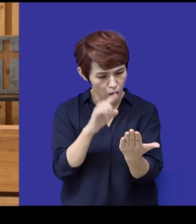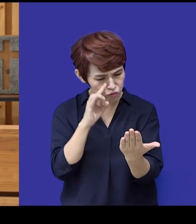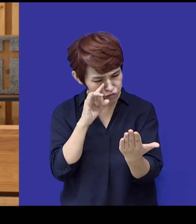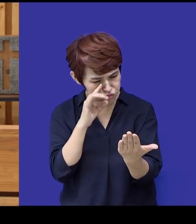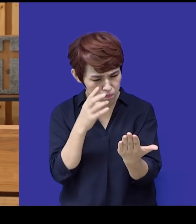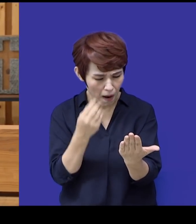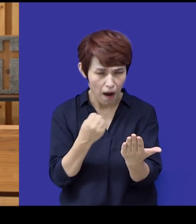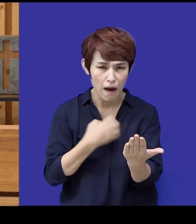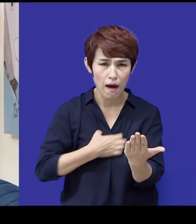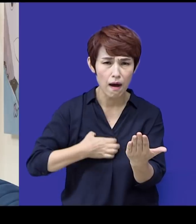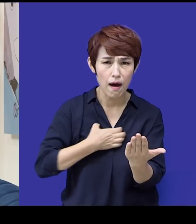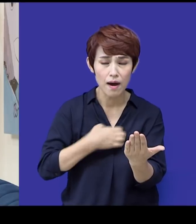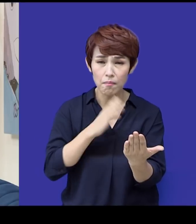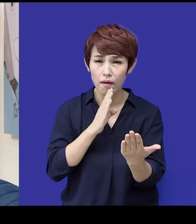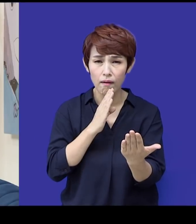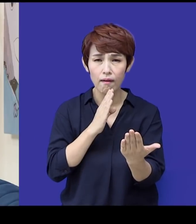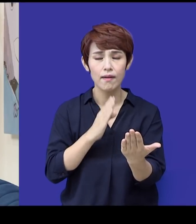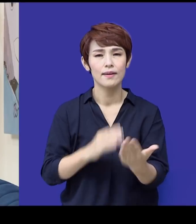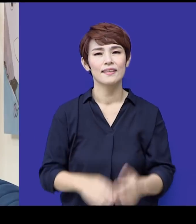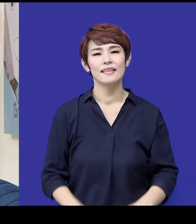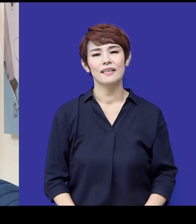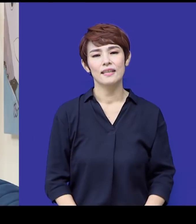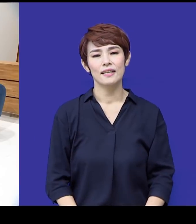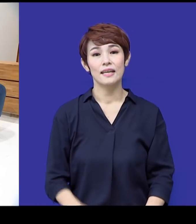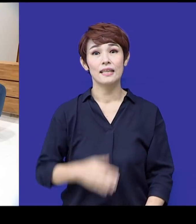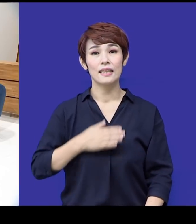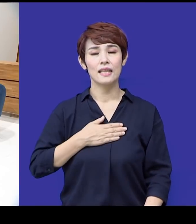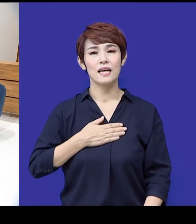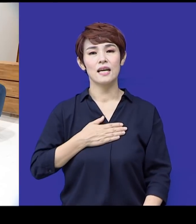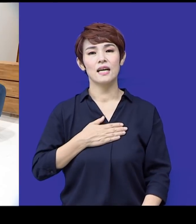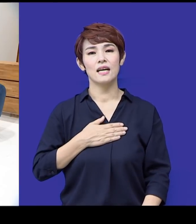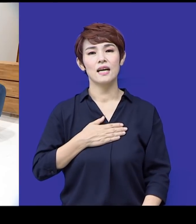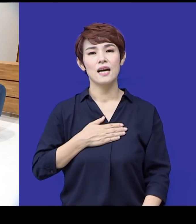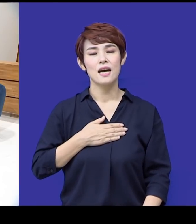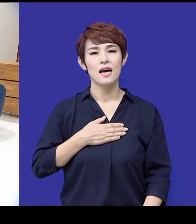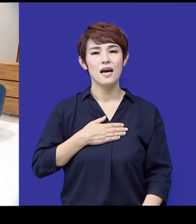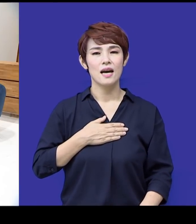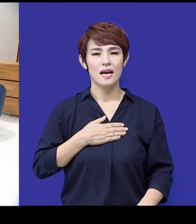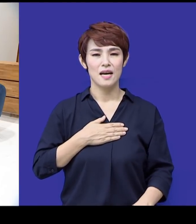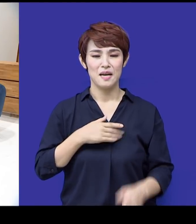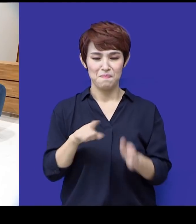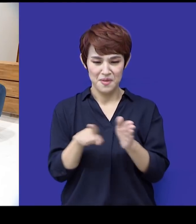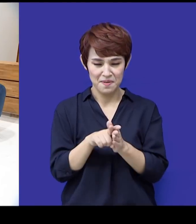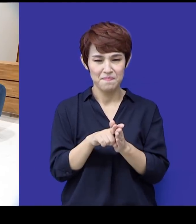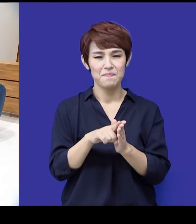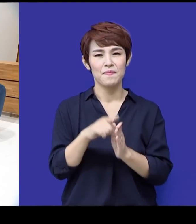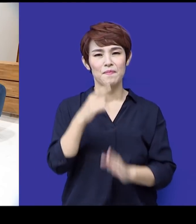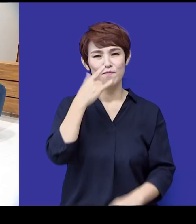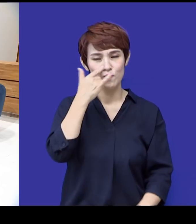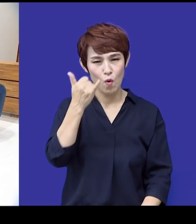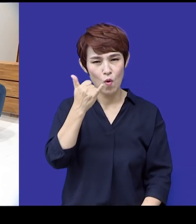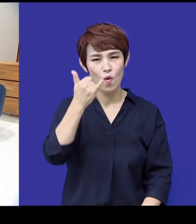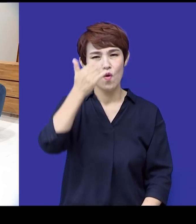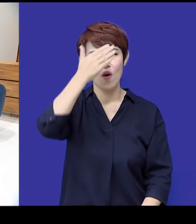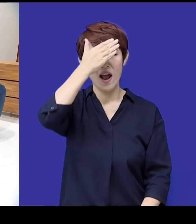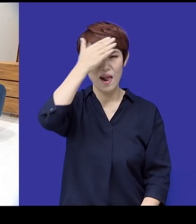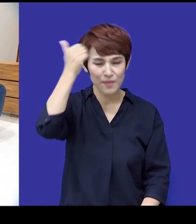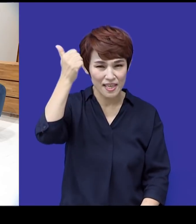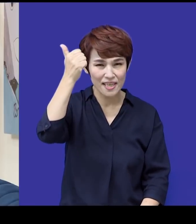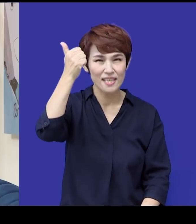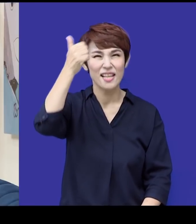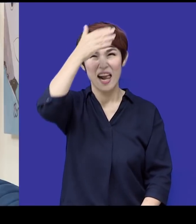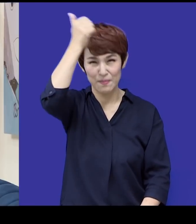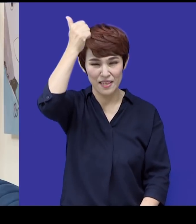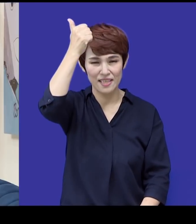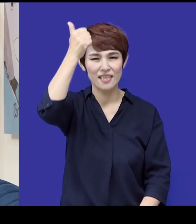궁금하셨어요? 저희 집이 제가 4대째예요. 네. 믿음이 그 외할머니가 아주 잘 믿고